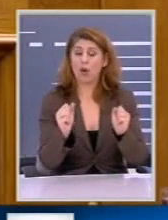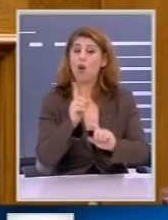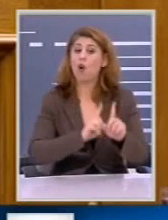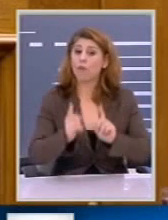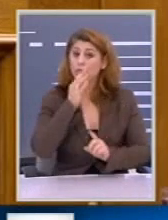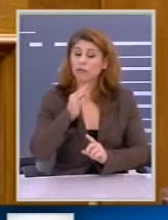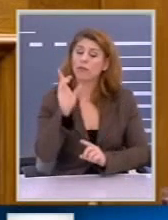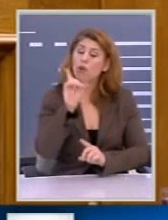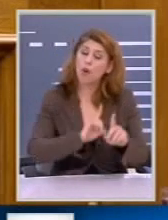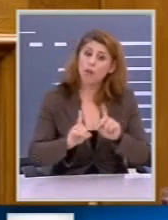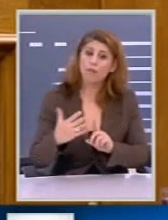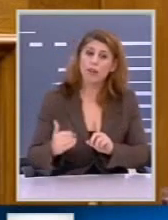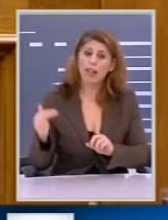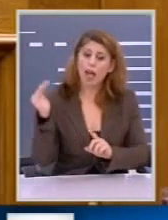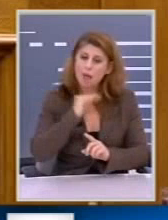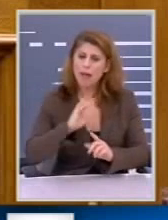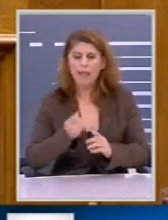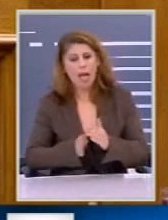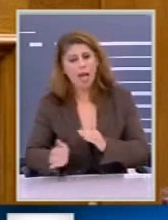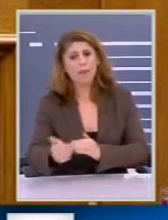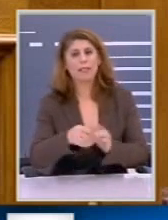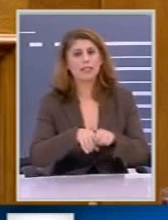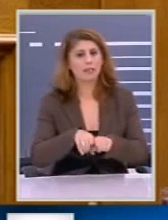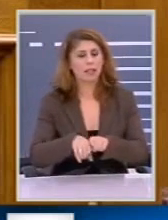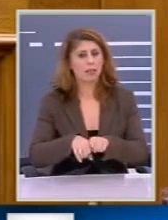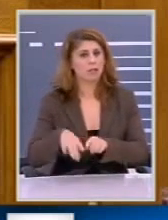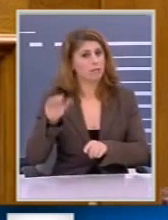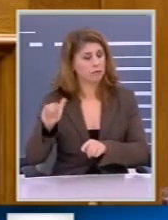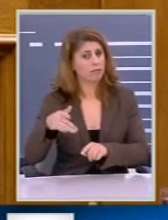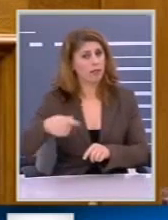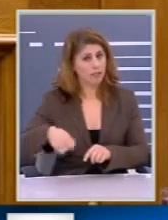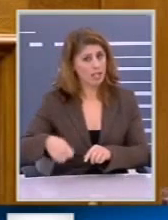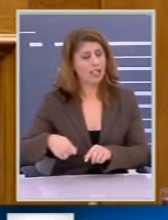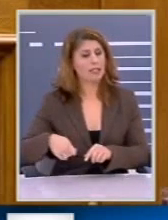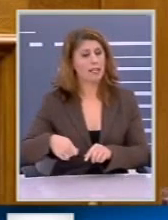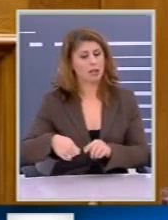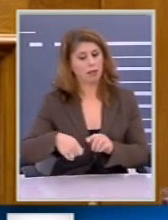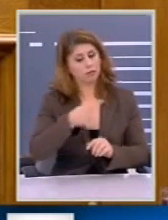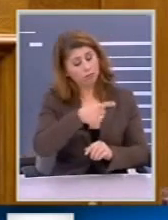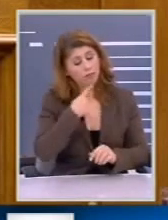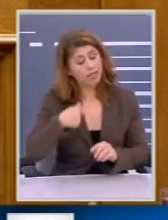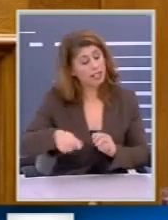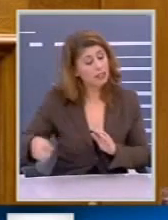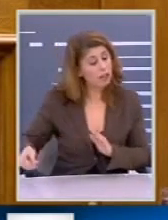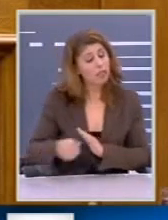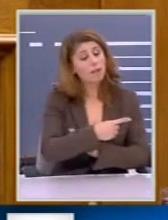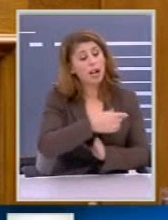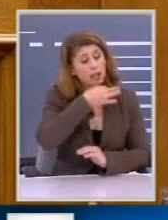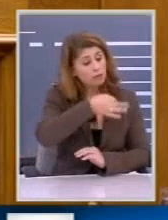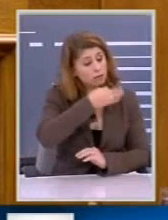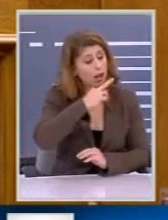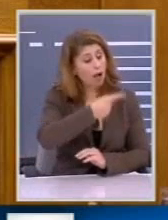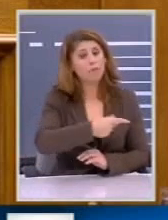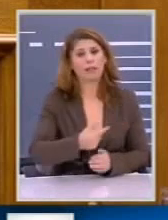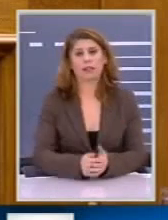όσους προκύψει άμεση ή έμεση σχέση, θα κληθούν κατά τη δικαστική τάξη για παροχή εξηγήσεων. Με βάση τα στοιχεία και την